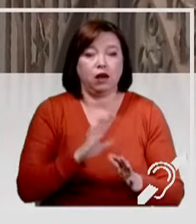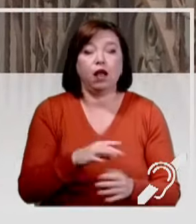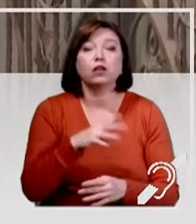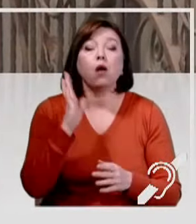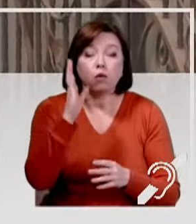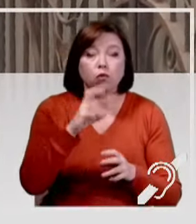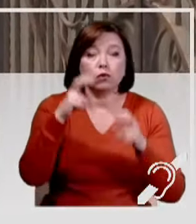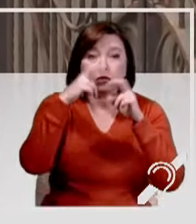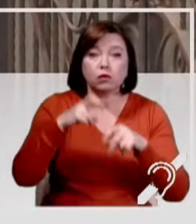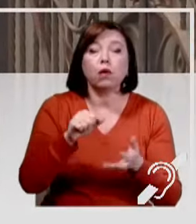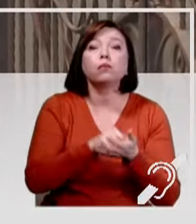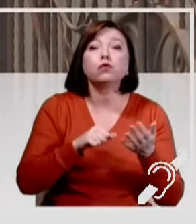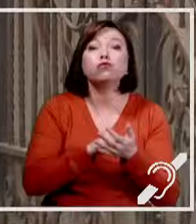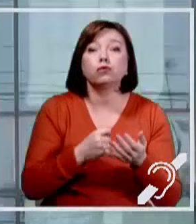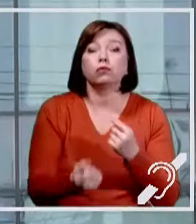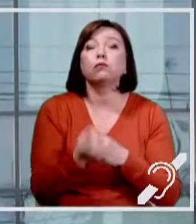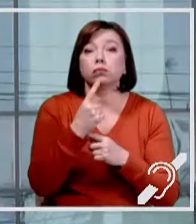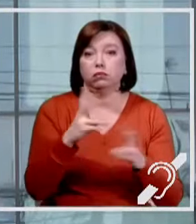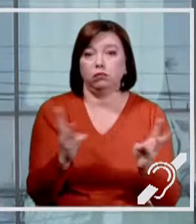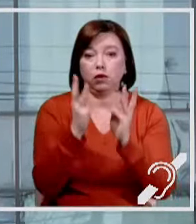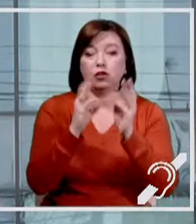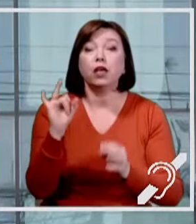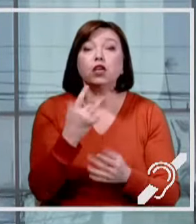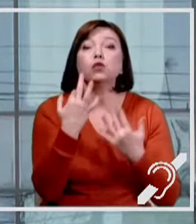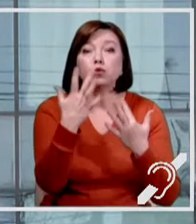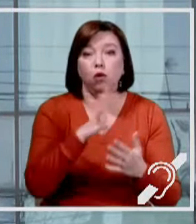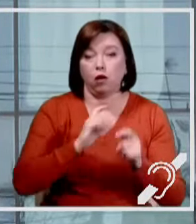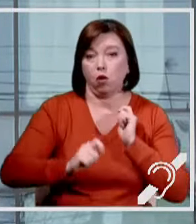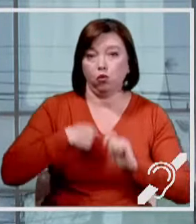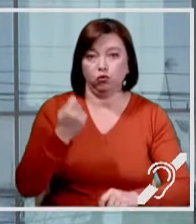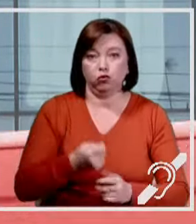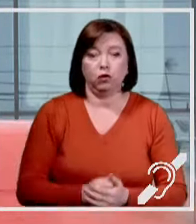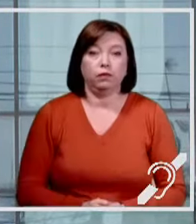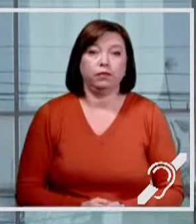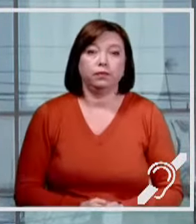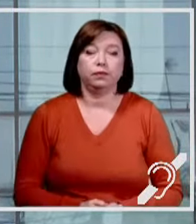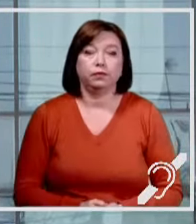stabilească circumstanțele producerii incendiului, dar și suma prejudiciilor materiale.